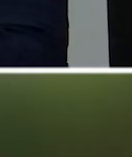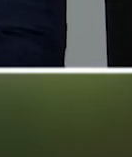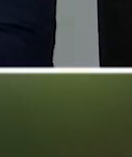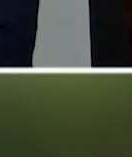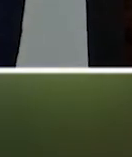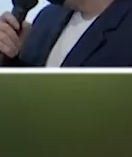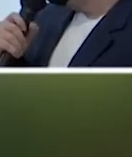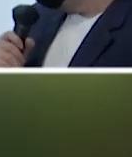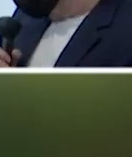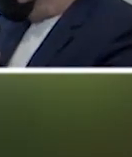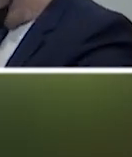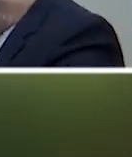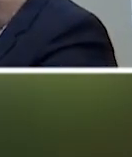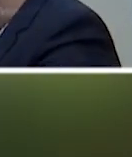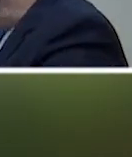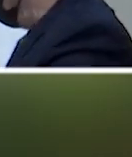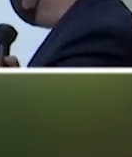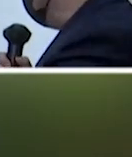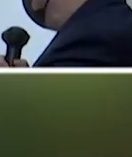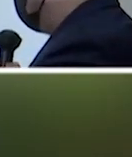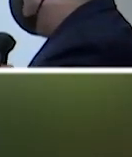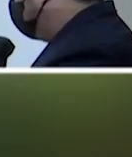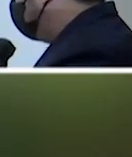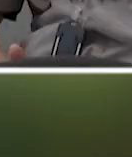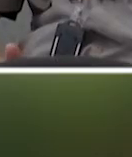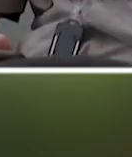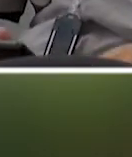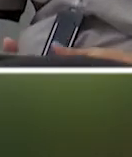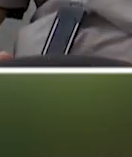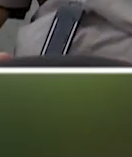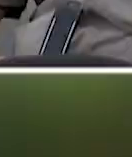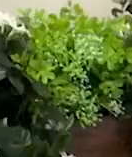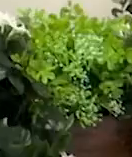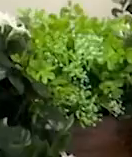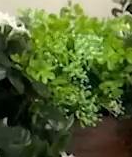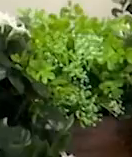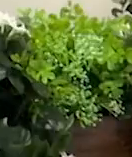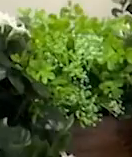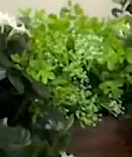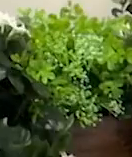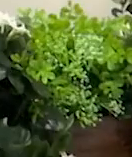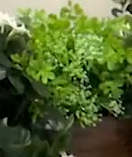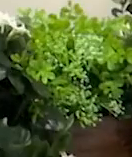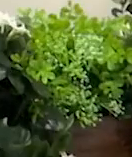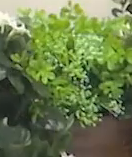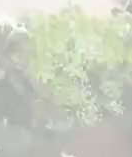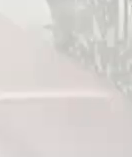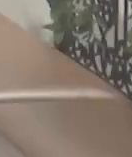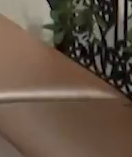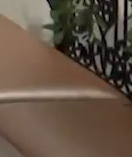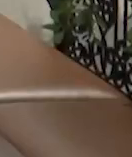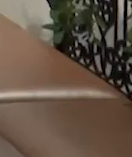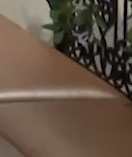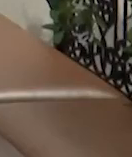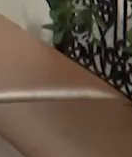memang sourcing game dari luar, developer lain atau partnership, dan kita juga merencanakan bikin gamenya sendiri.